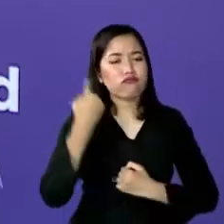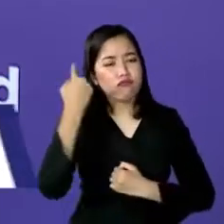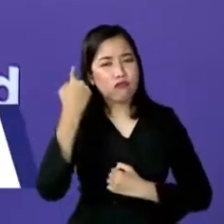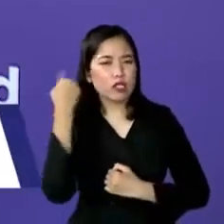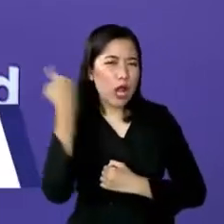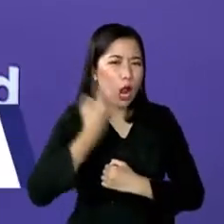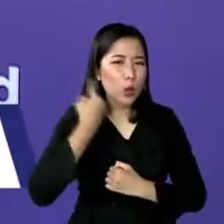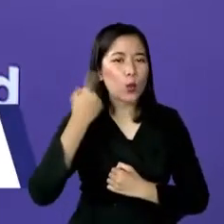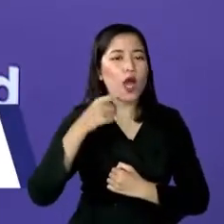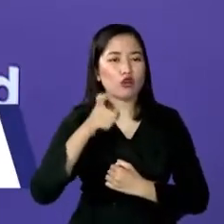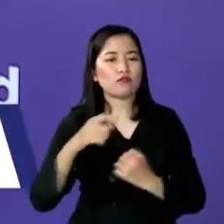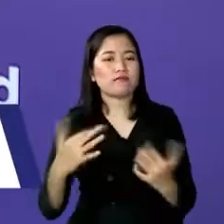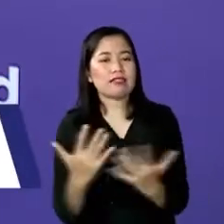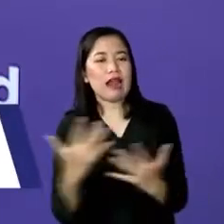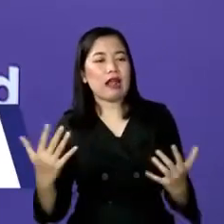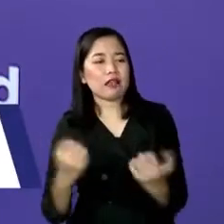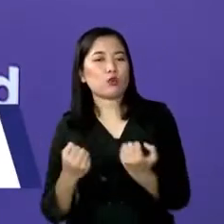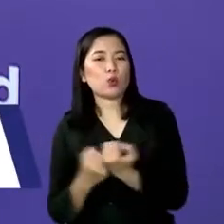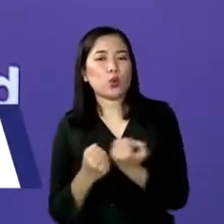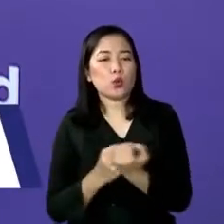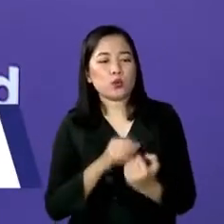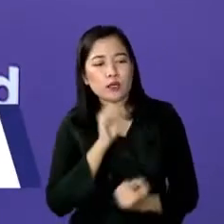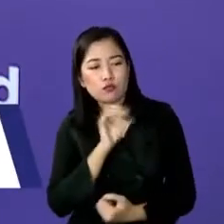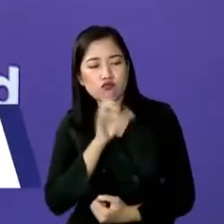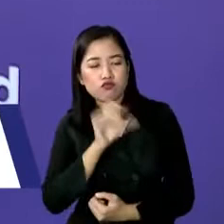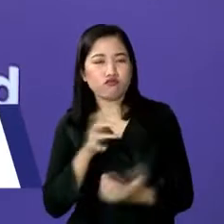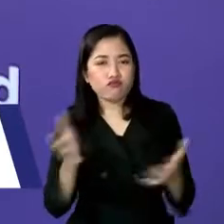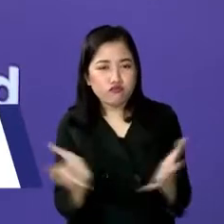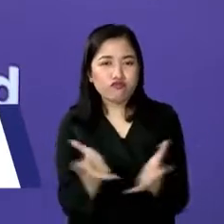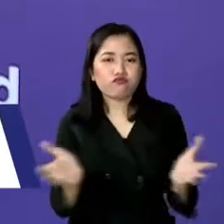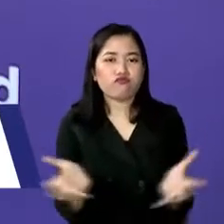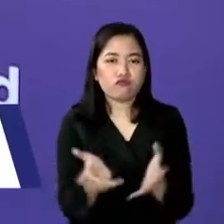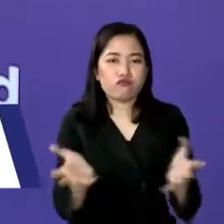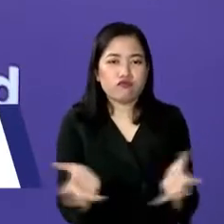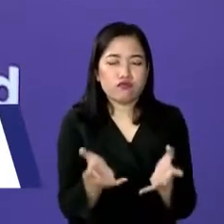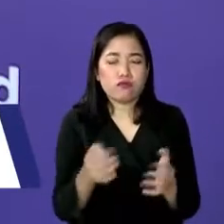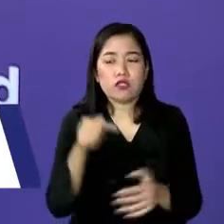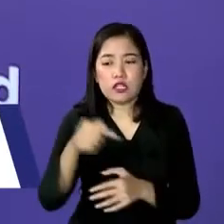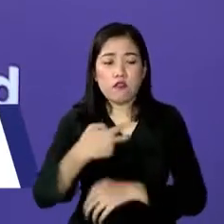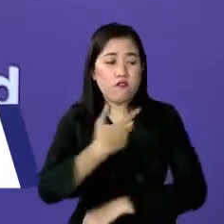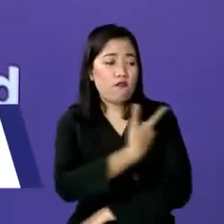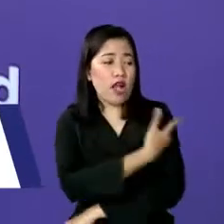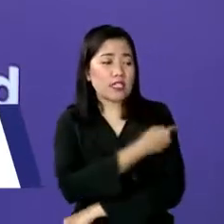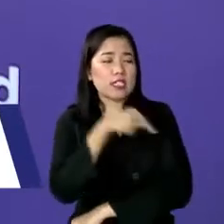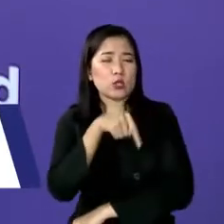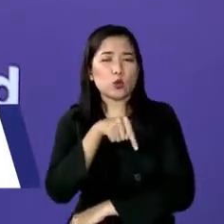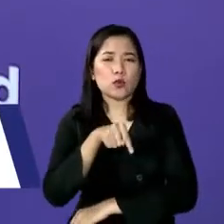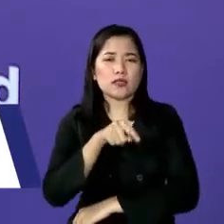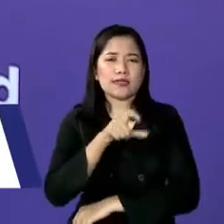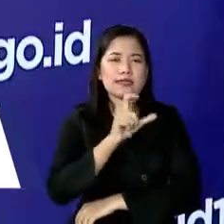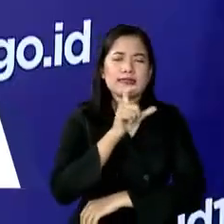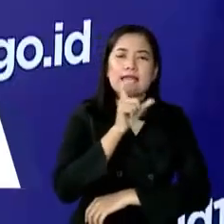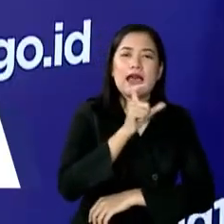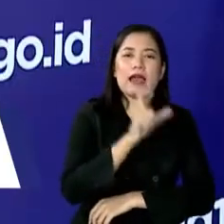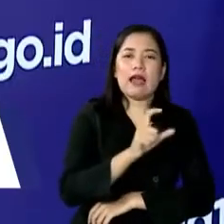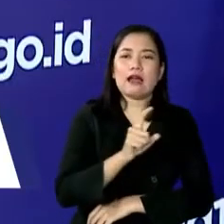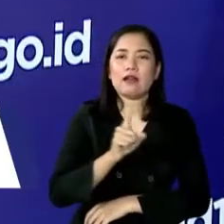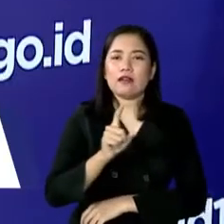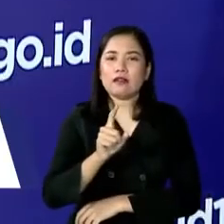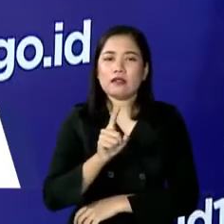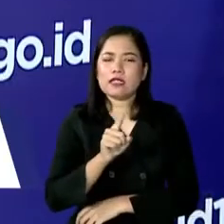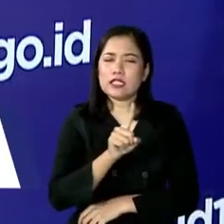masyarakat kita untuk patuh terhadap kegiatan tersebut jadi vaksin adalah salah satu cara untuk mencegah